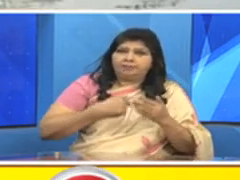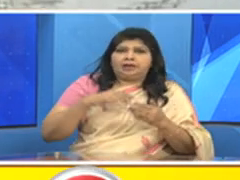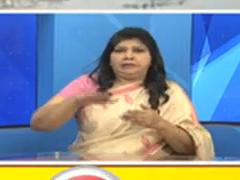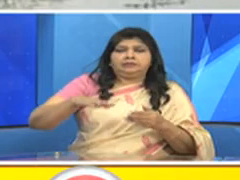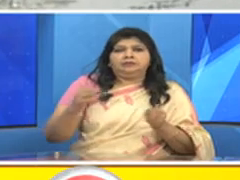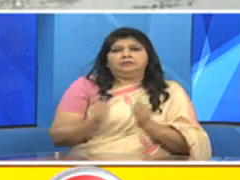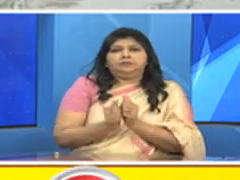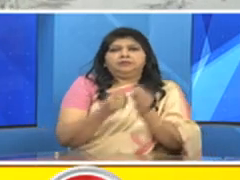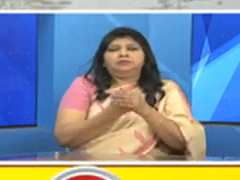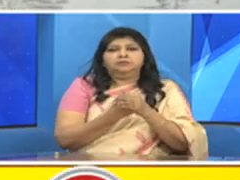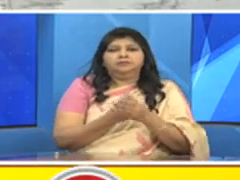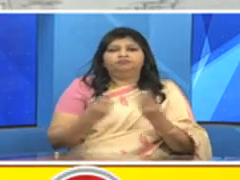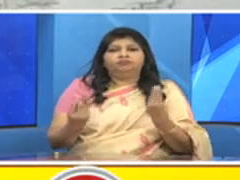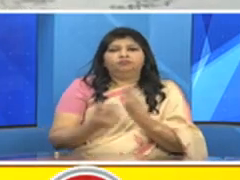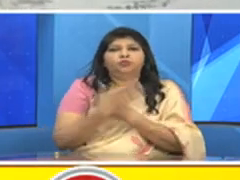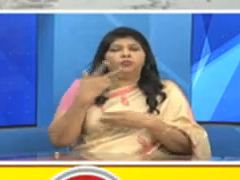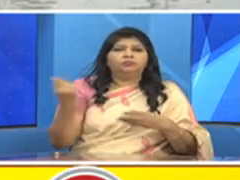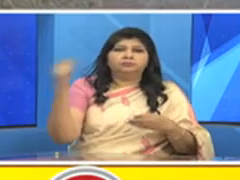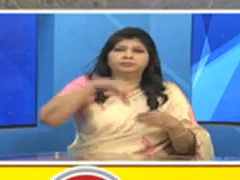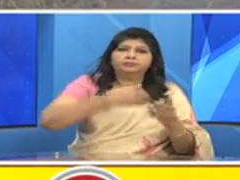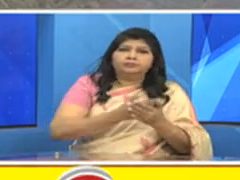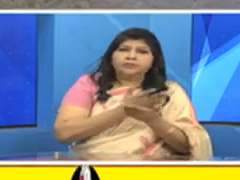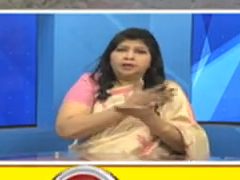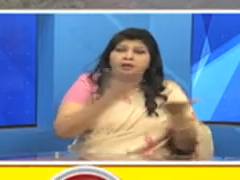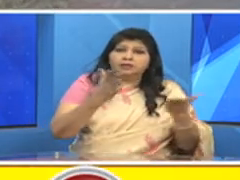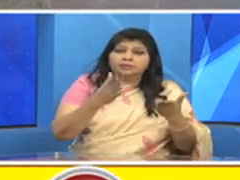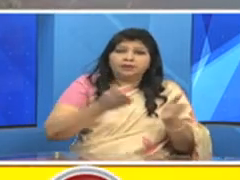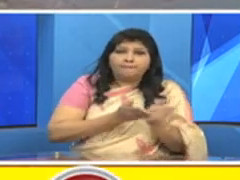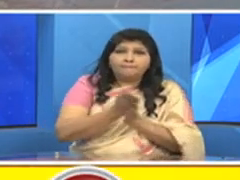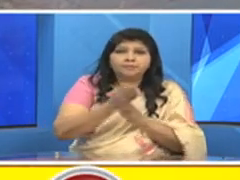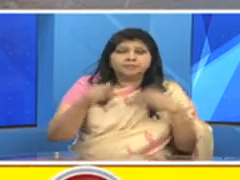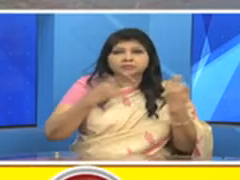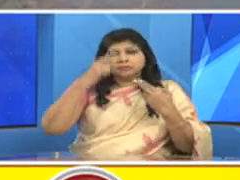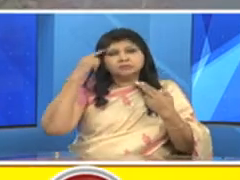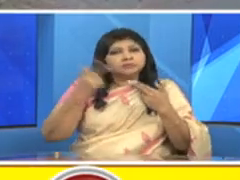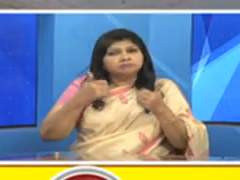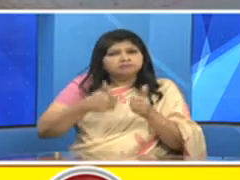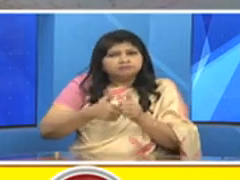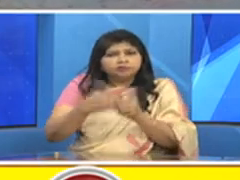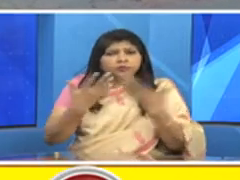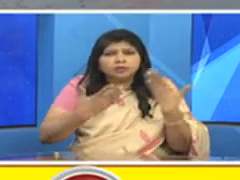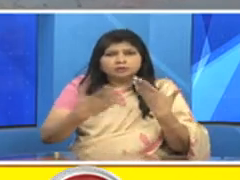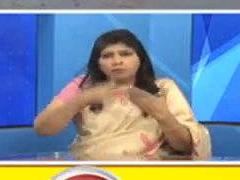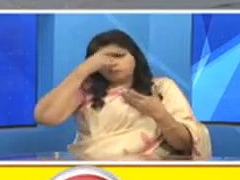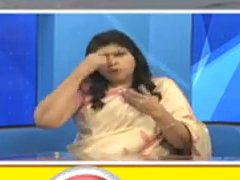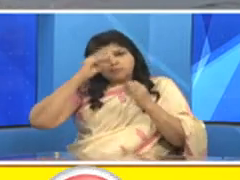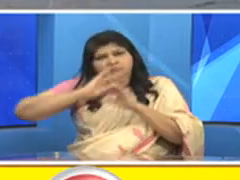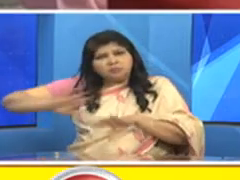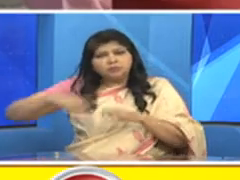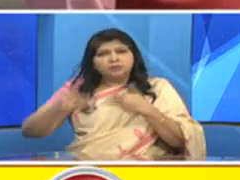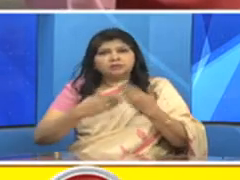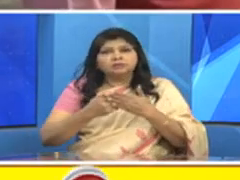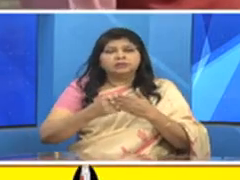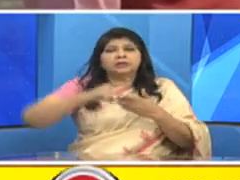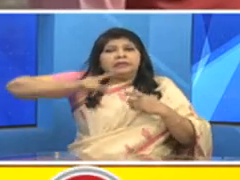से इसमें नई जान डाल दी। इतने बड़े मिशन के रास्ते में इन्होंने किसी भी कमी को आड़े नहीं आने दिया।